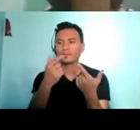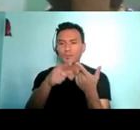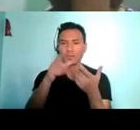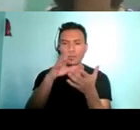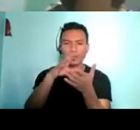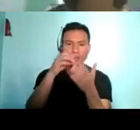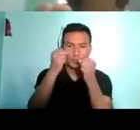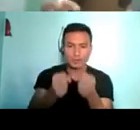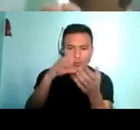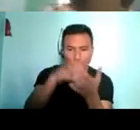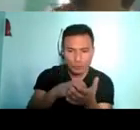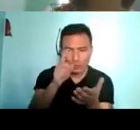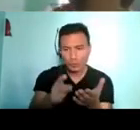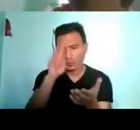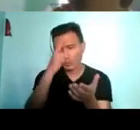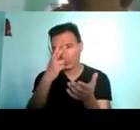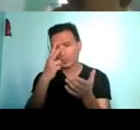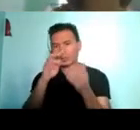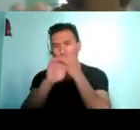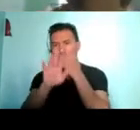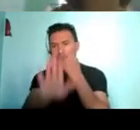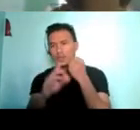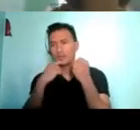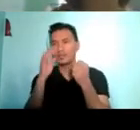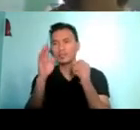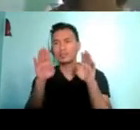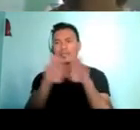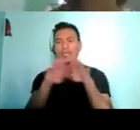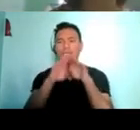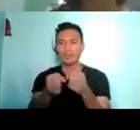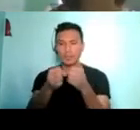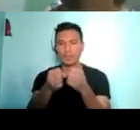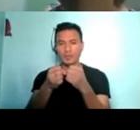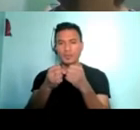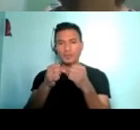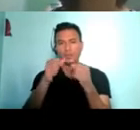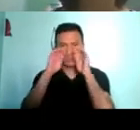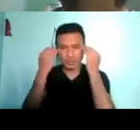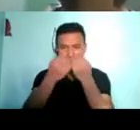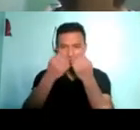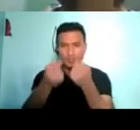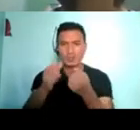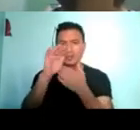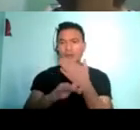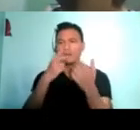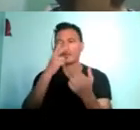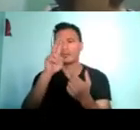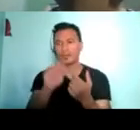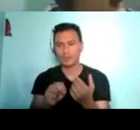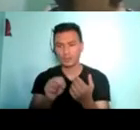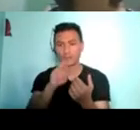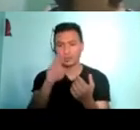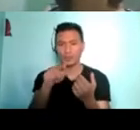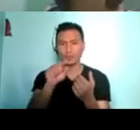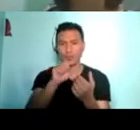कि अथवा कुनै त्यस्ता स्रोतहरू छ जहाँनेरि साझा रूपमा बस्ने उसलाई सुरक्षित राख्ने, ती कुराहरू पनि हामीले हेर्नुपर्ने हुन्छ र यो